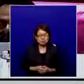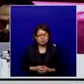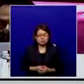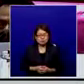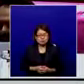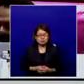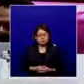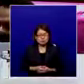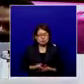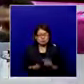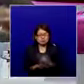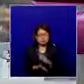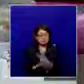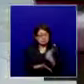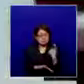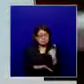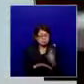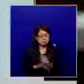กำไร